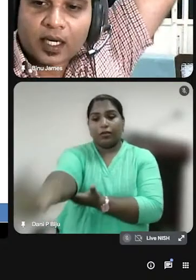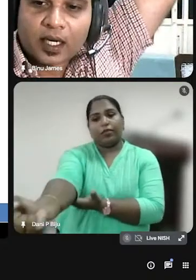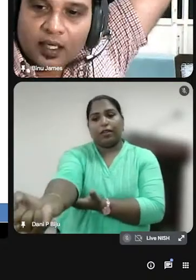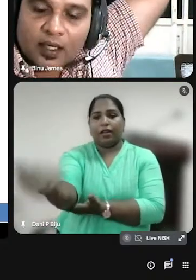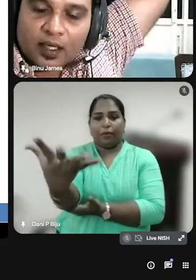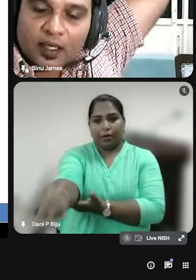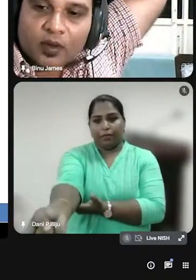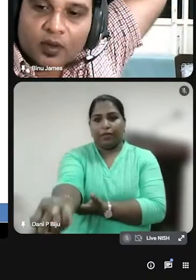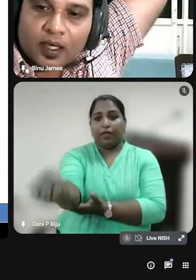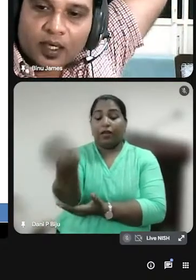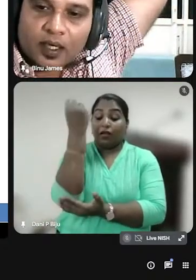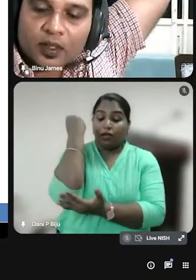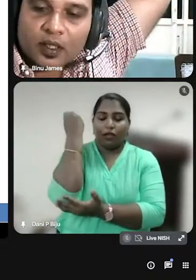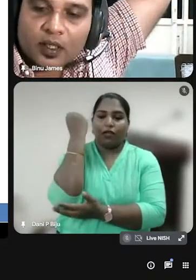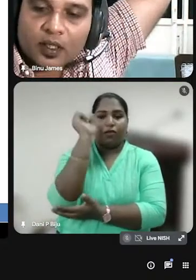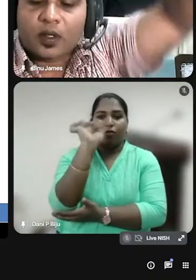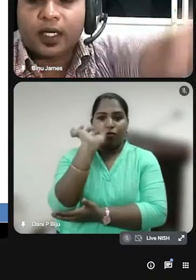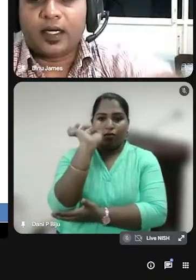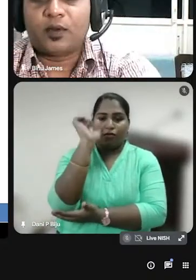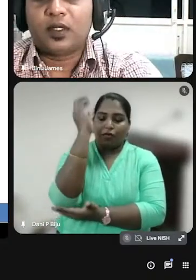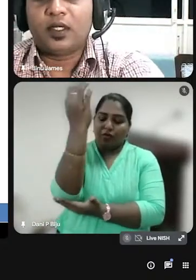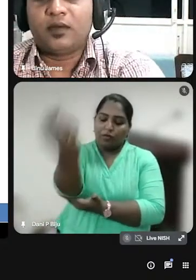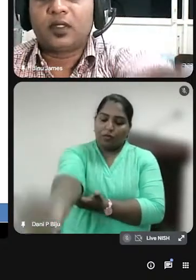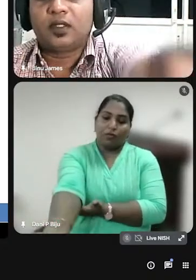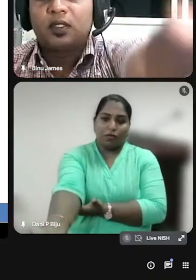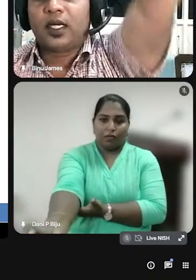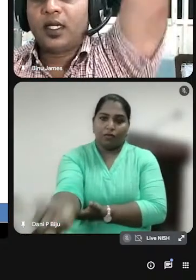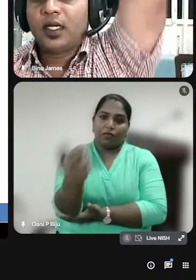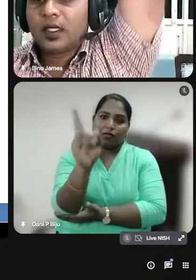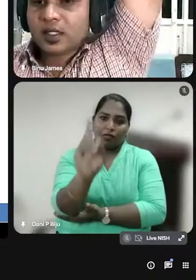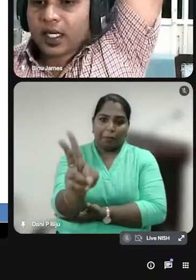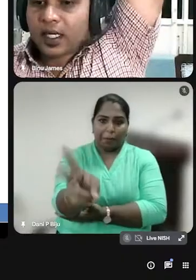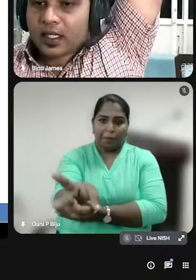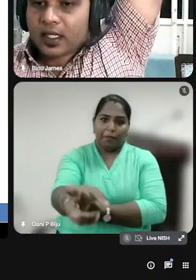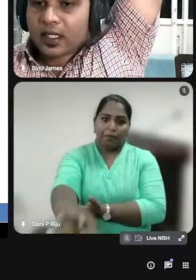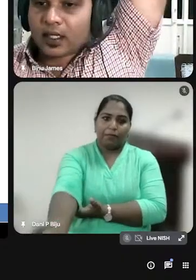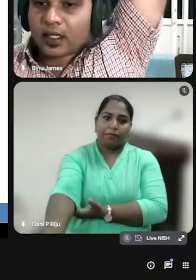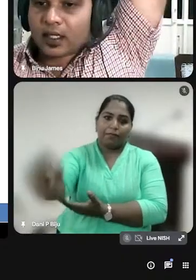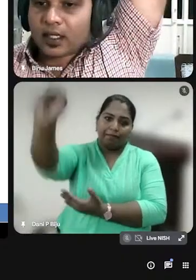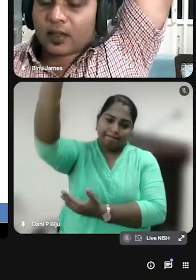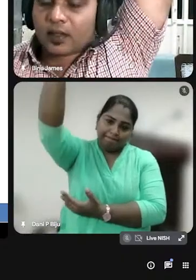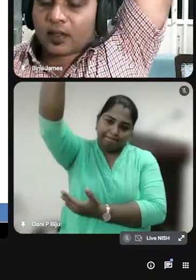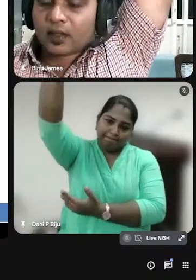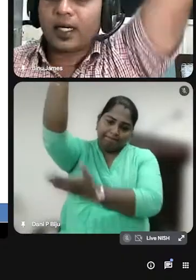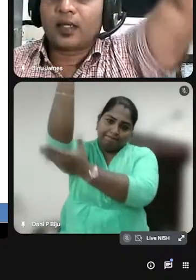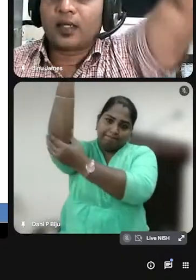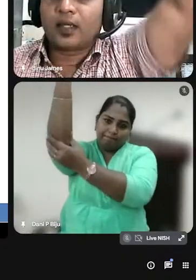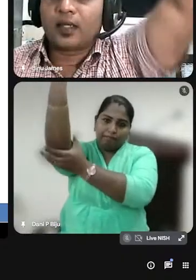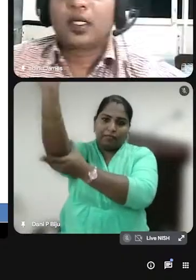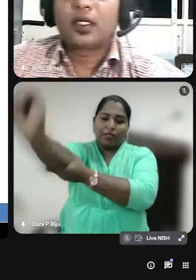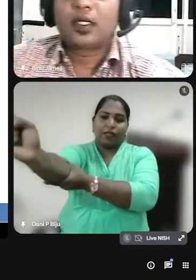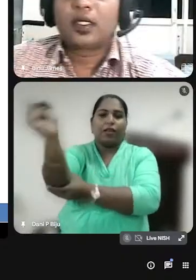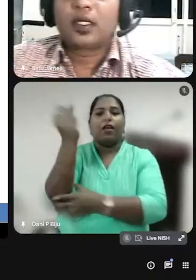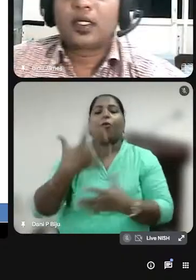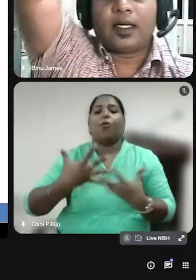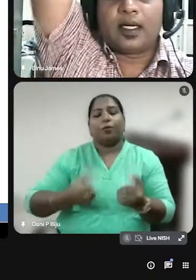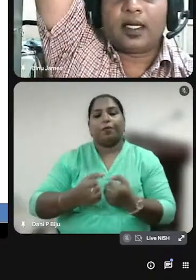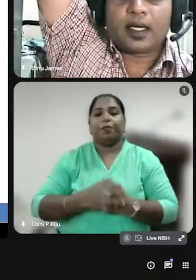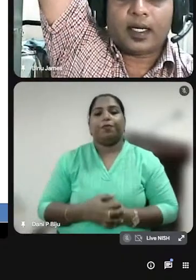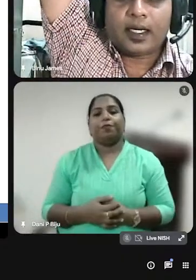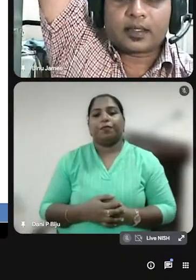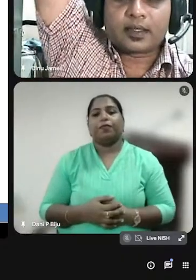ഇങ്ങനെ മടങ്ങി ഇങ്ങനെ പോകാൻ പാടില്ല, പുറത്തേക്ക് പോകും. കൈയുടെ മുട്ട് നിവർന്ന് തന്നെ സ്ട്രെയിറ്റ് ആയിട്ട് തന്നെ കിടന്നുകൊണ്ട് നമ്മൾ